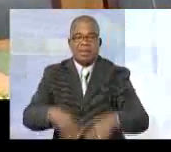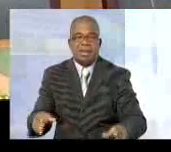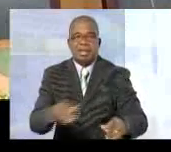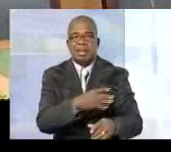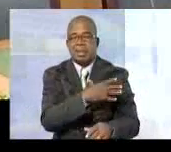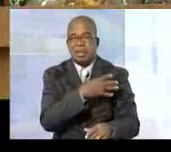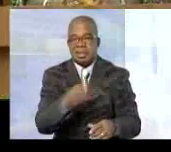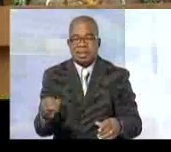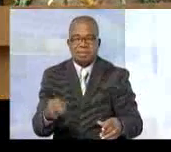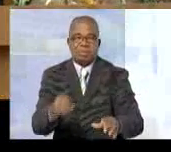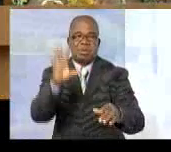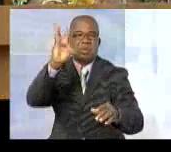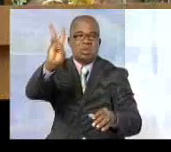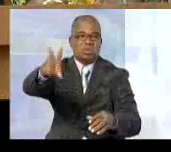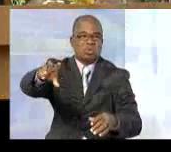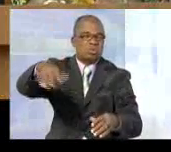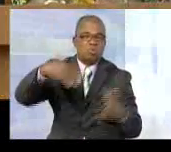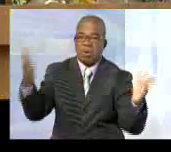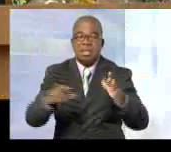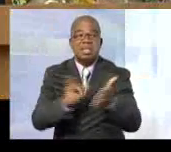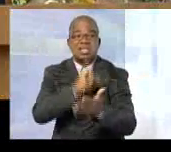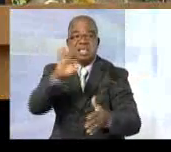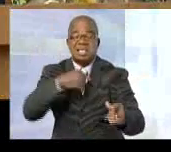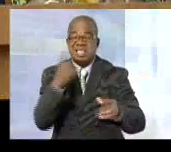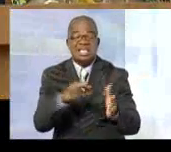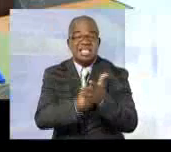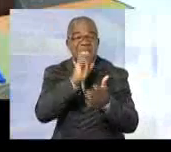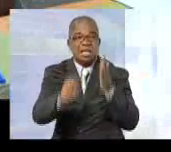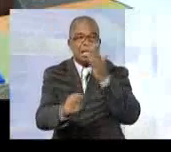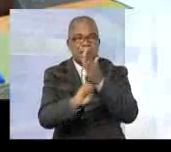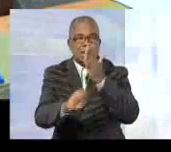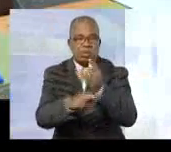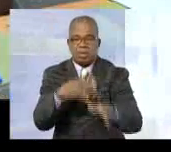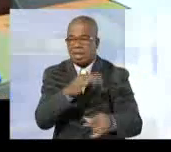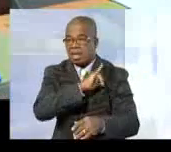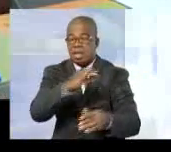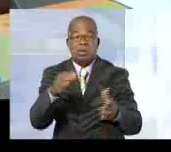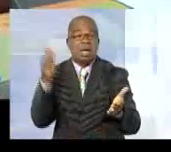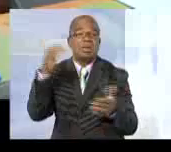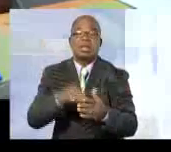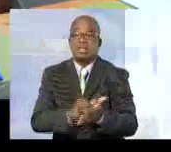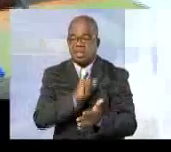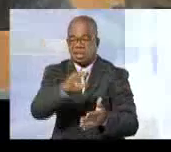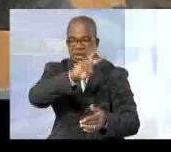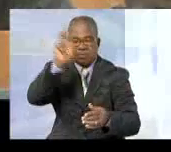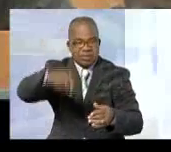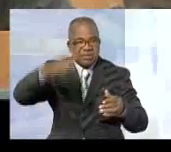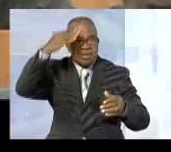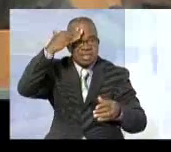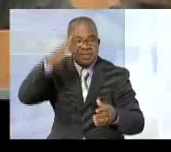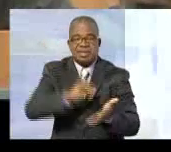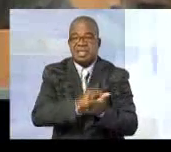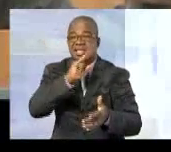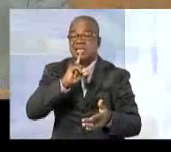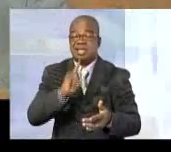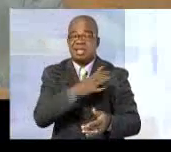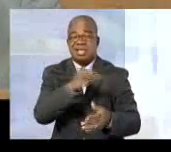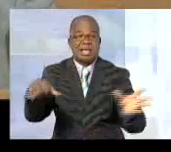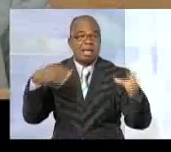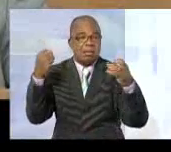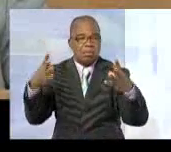79,3% des investissements publics seront dirigés vers les secteurs porteurs de croissance et pour 20,7% vers les autres